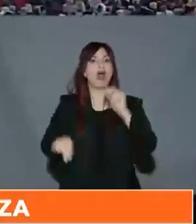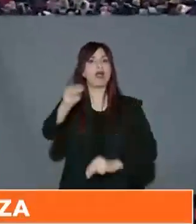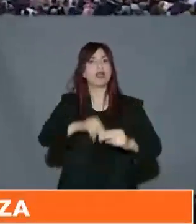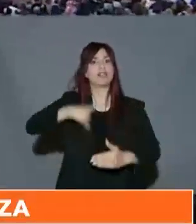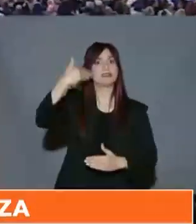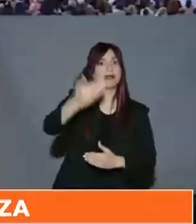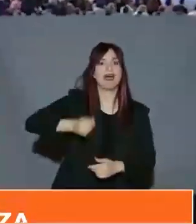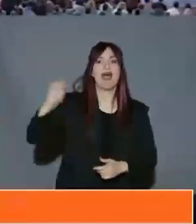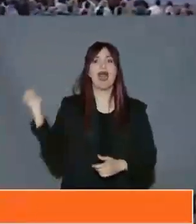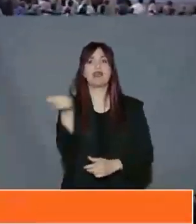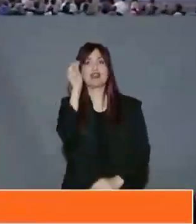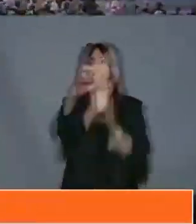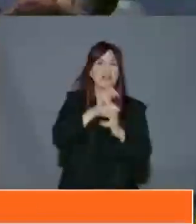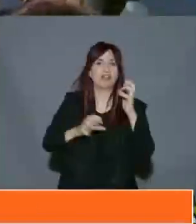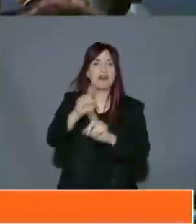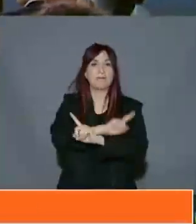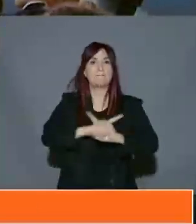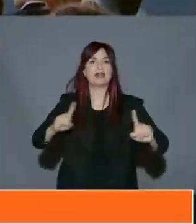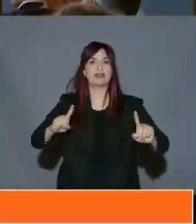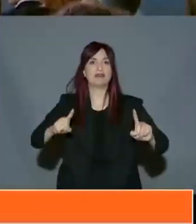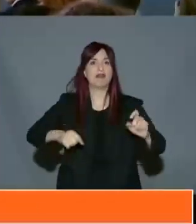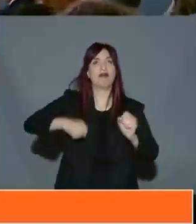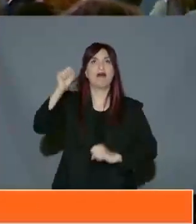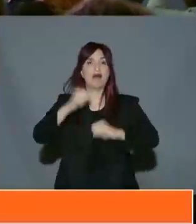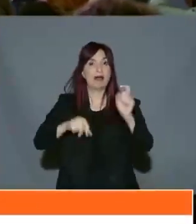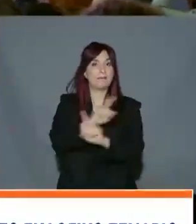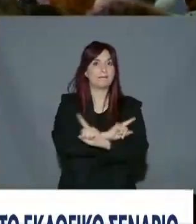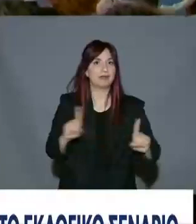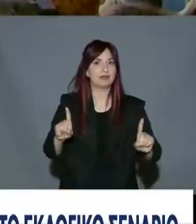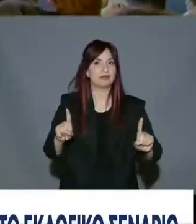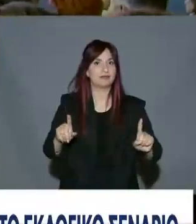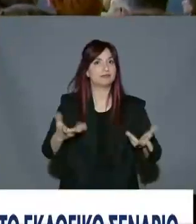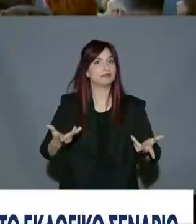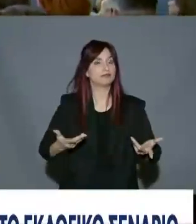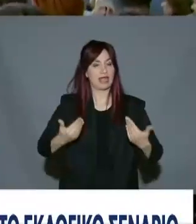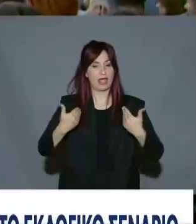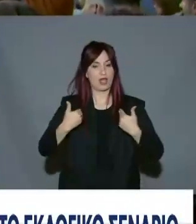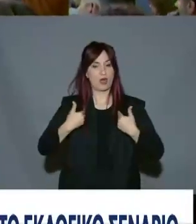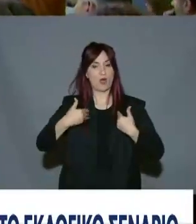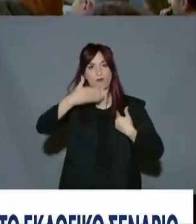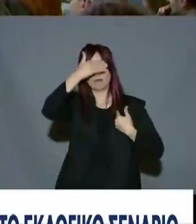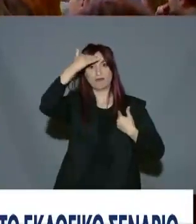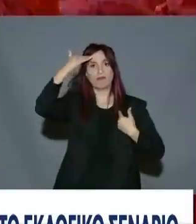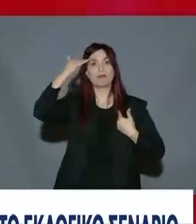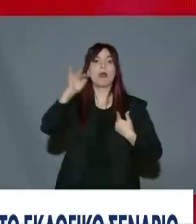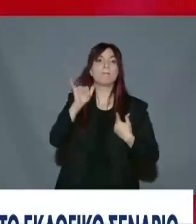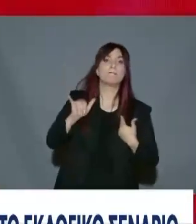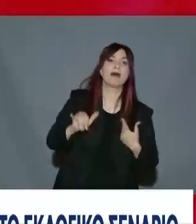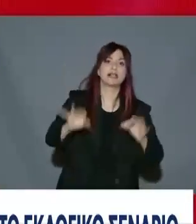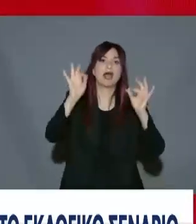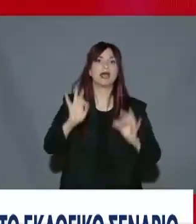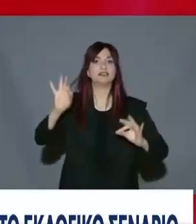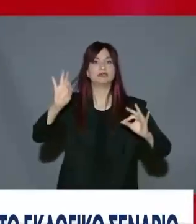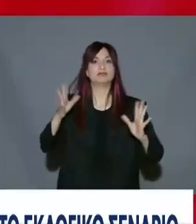Η εντολή ζητήθηκε, αλλά δεν ήρθε. Στις 4 μέρες του συνεδρίου είχαμε συντροφική αιματοχυσία για μια εκλογική μάχη που τελικά δεν θα γίνει, αν και